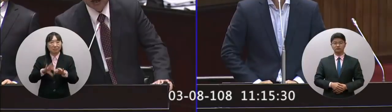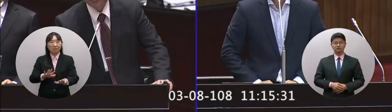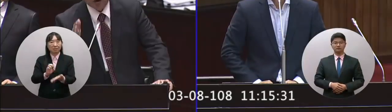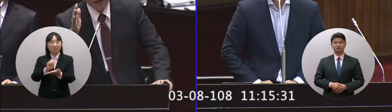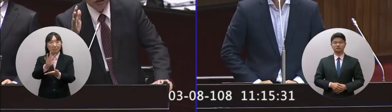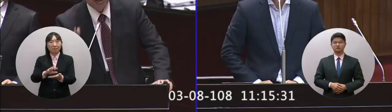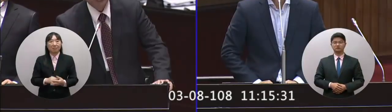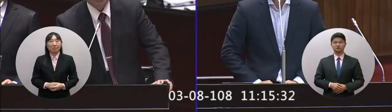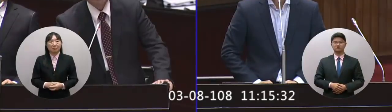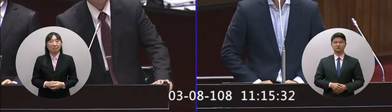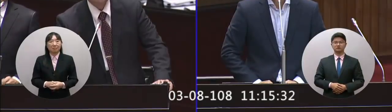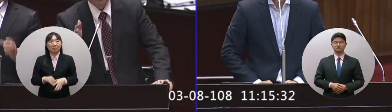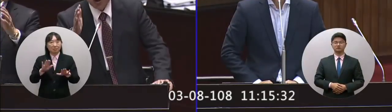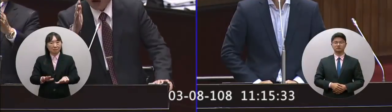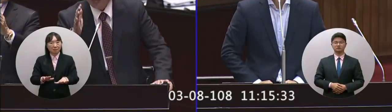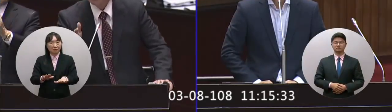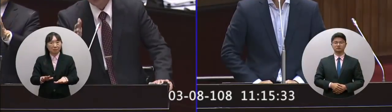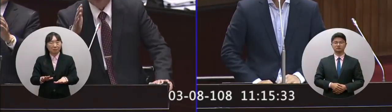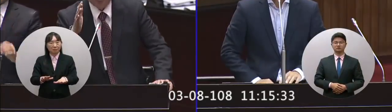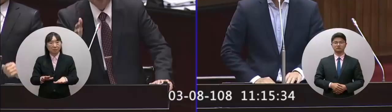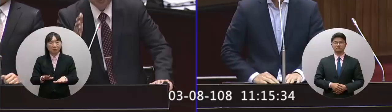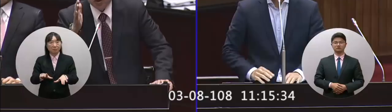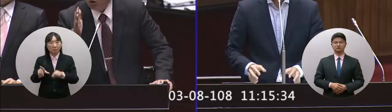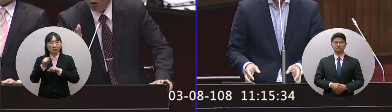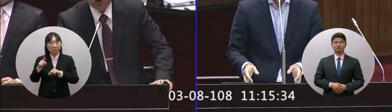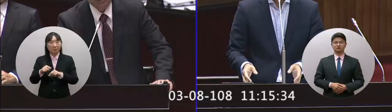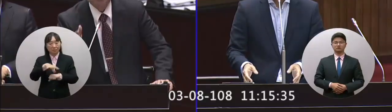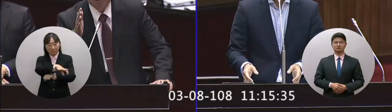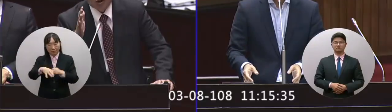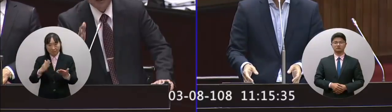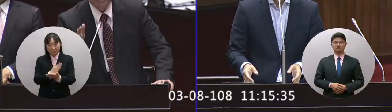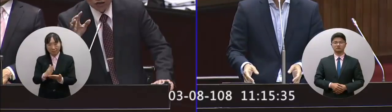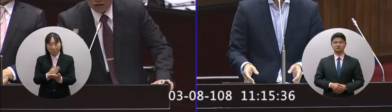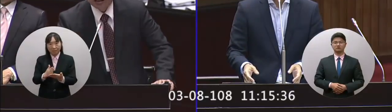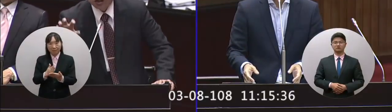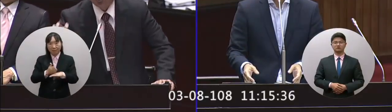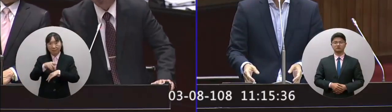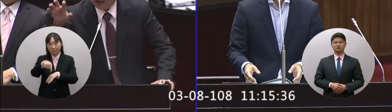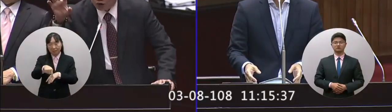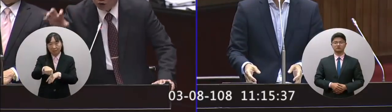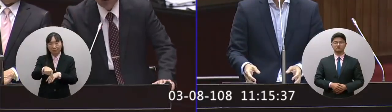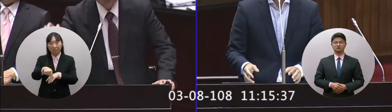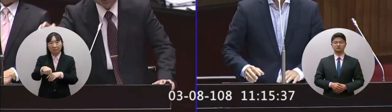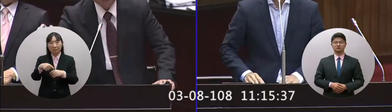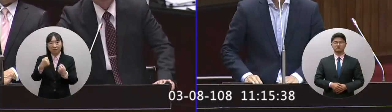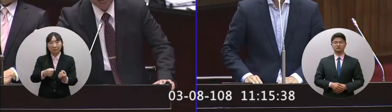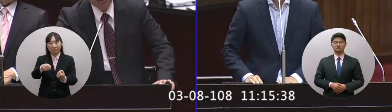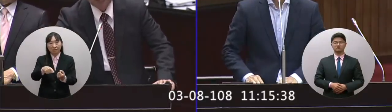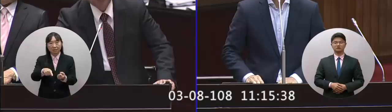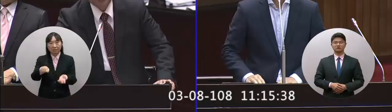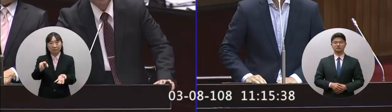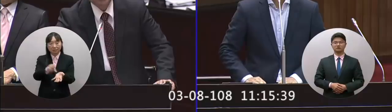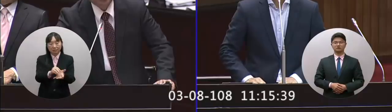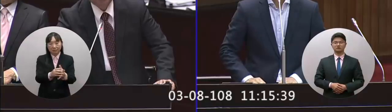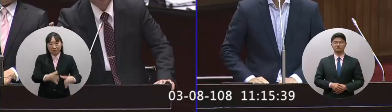告，以目前我们现在呢，就按照环评通过的，我们在所谓的